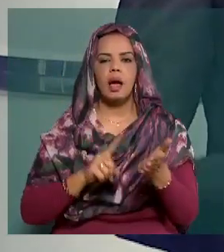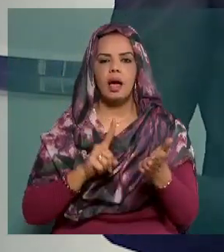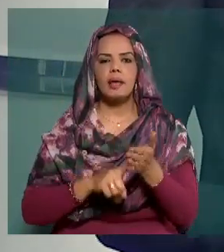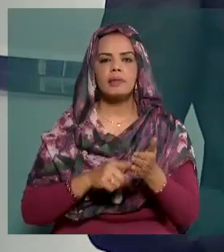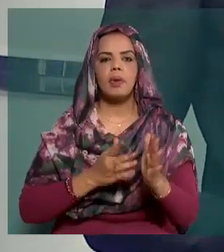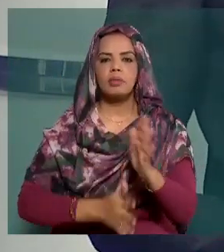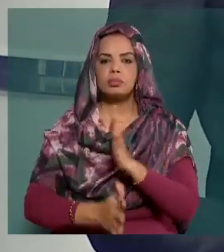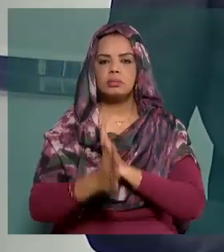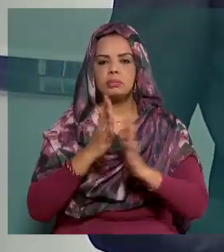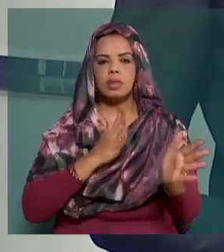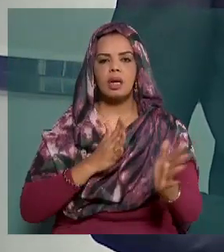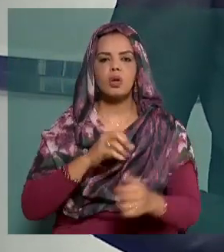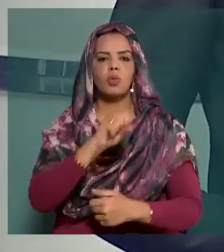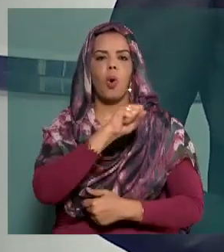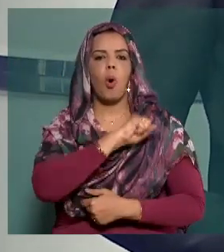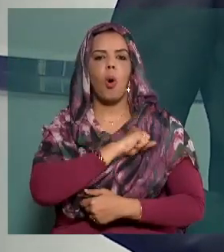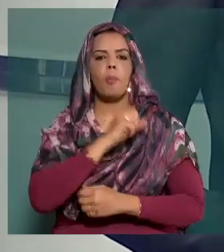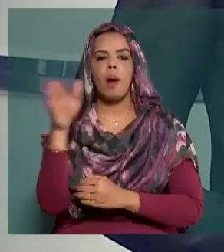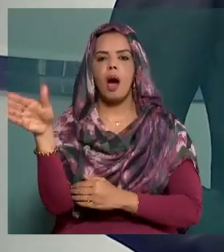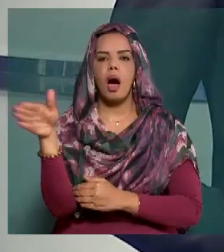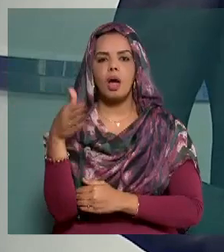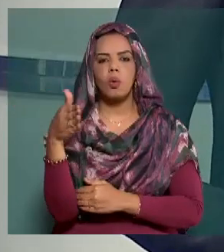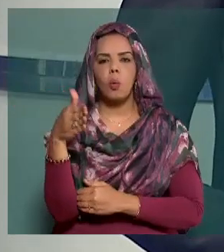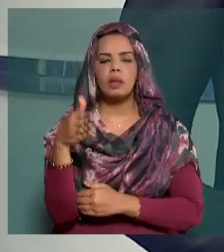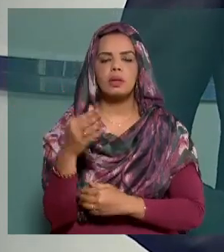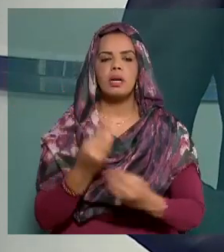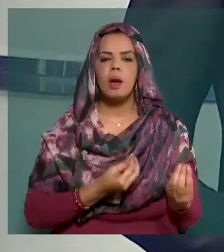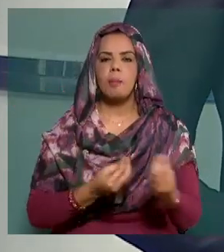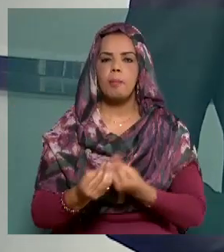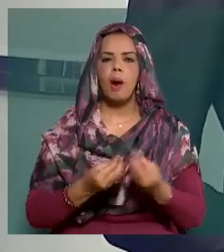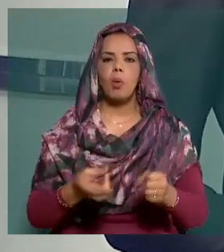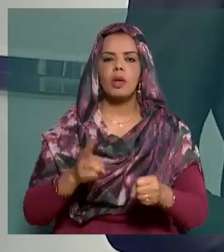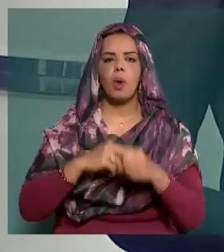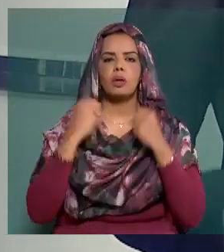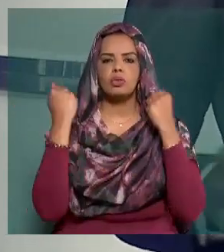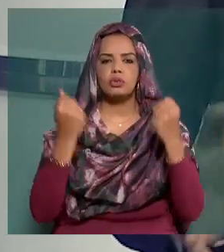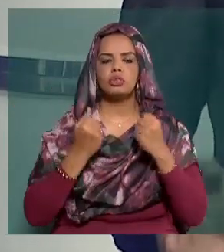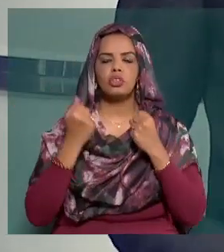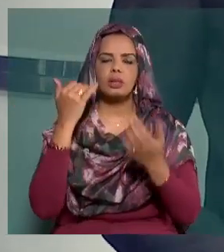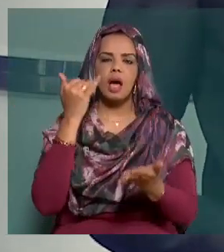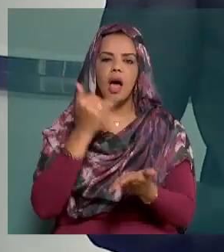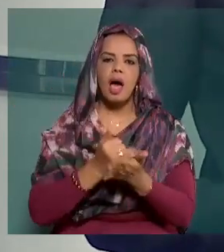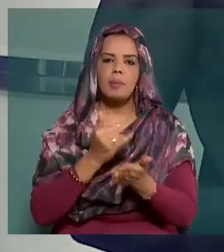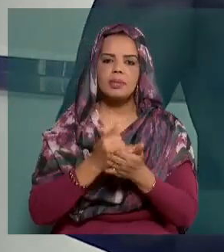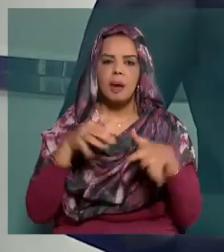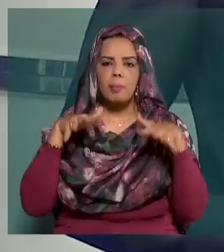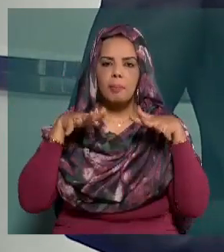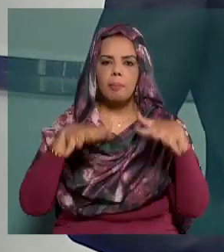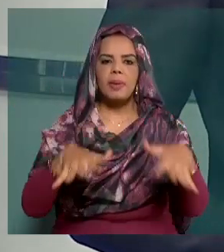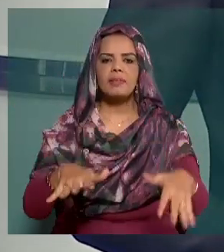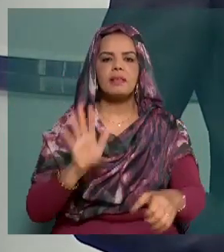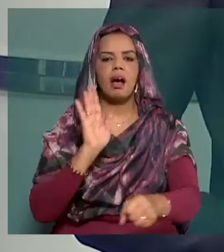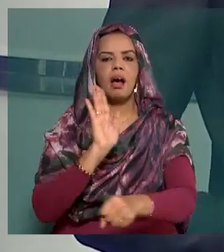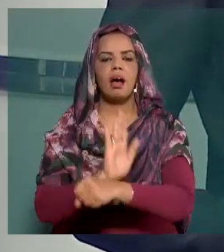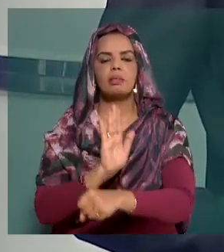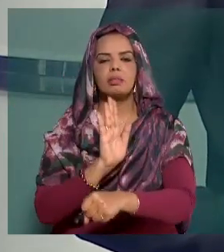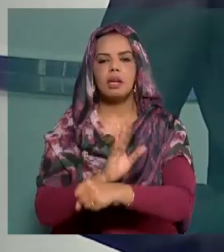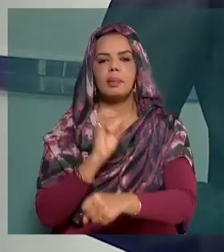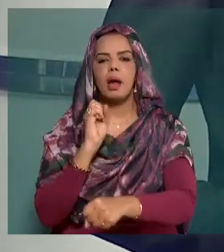تراجع الوطنية وراء نظام المنهج المحوري والنشاط المدرسي الذي بث التربية الوطنية في كل